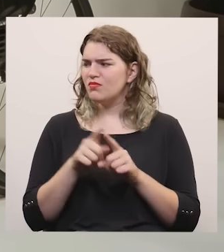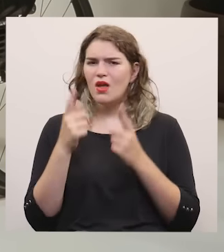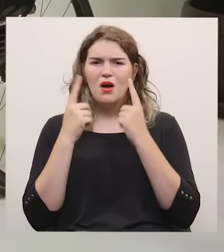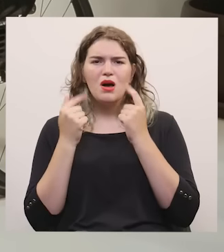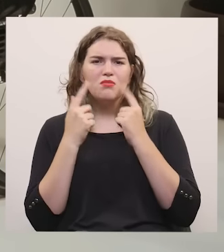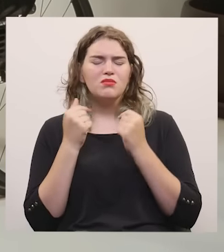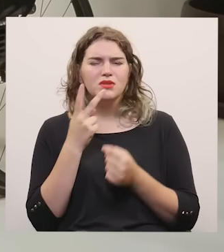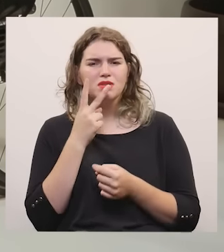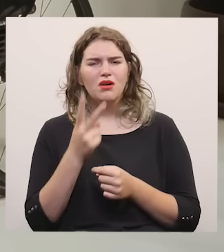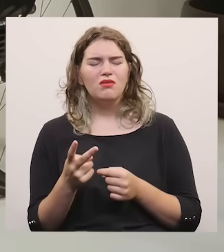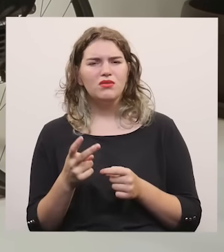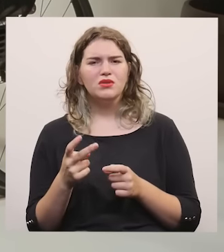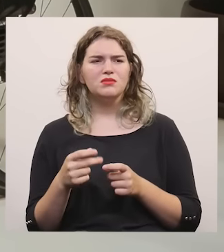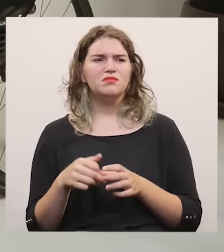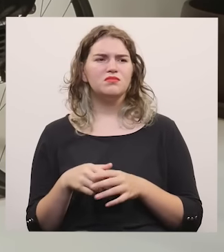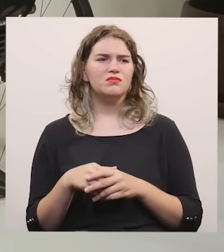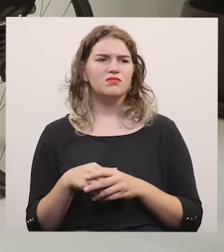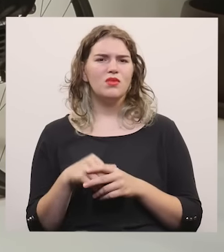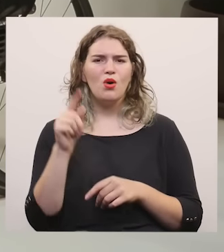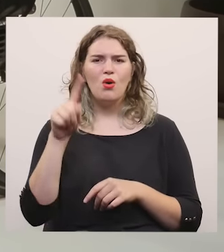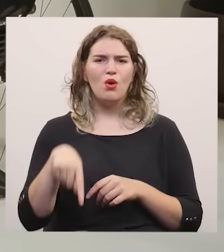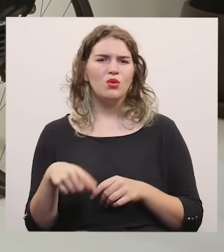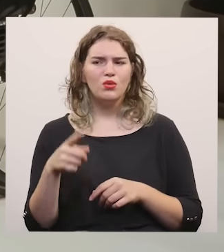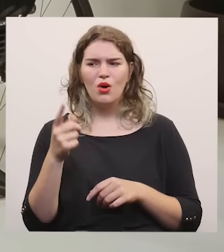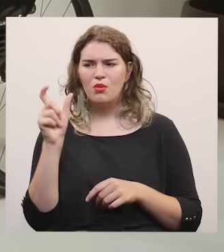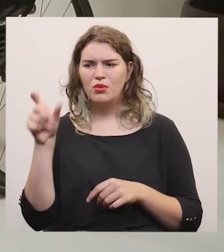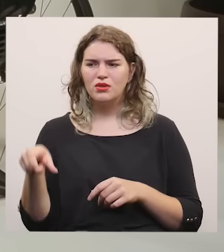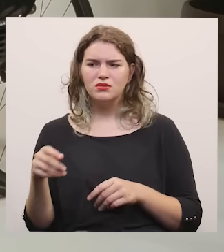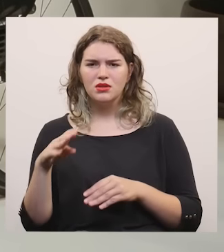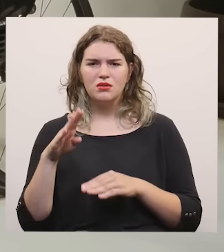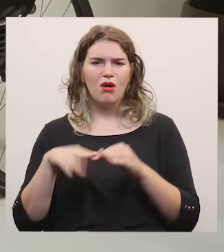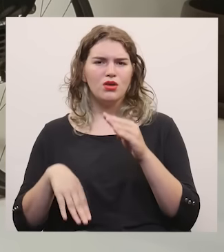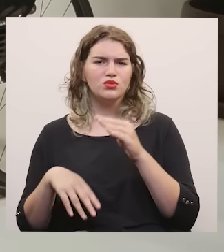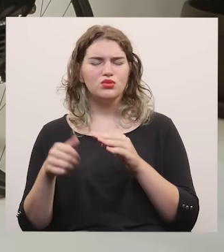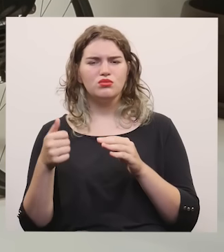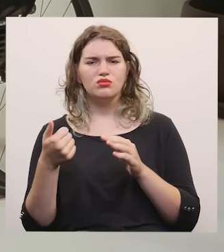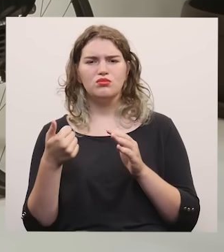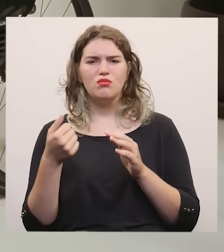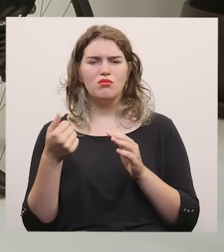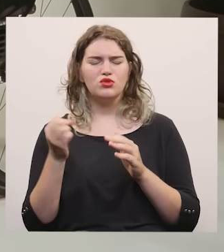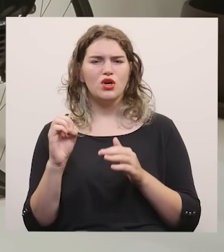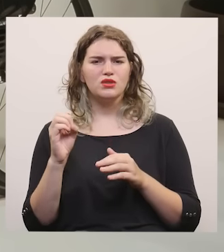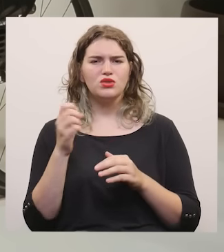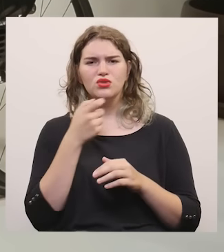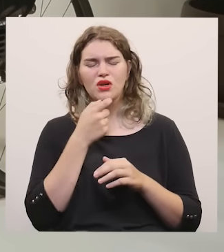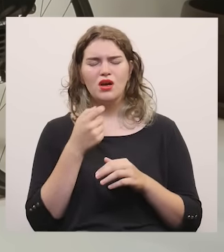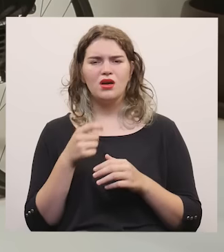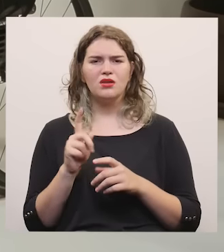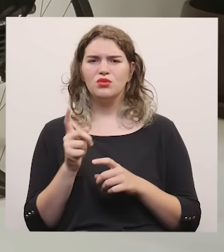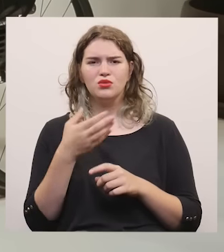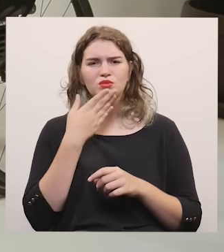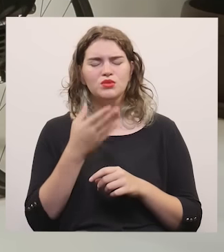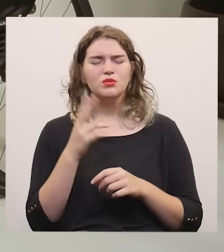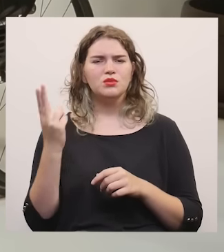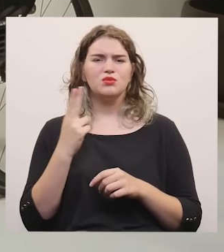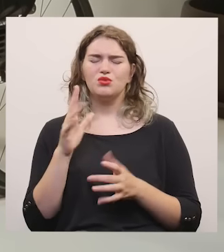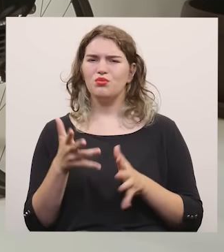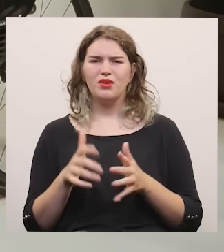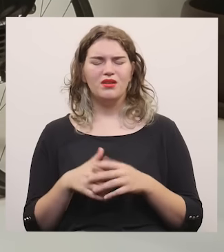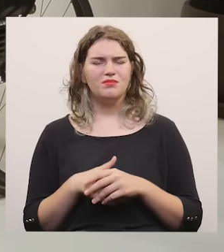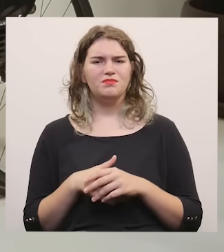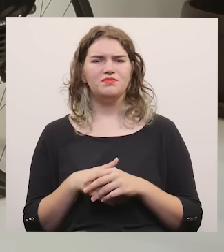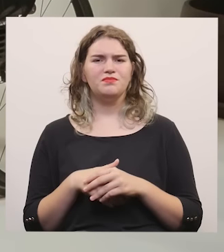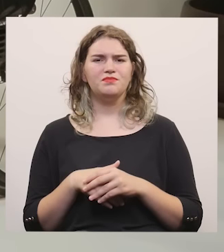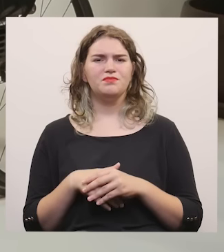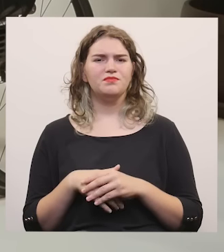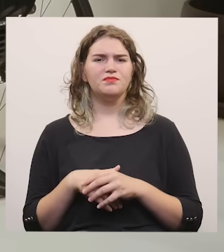Am plâns. Da. Așa, într-o lună. O persoană sub 60 de ani. Da. Și nu-i mulțumim lui Dumnezeu. Nu, nu-i mulțumim.